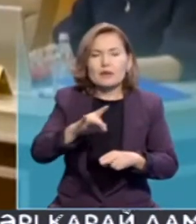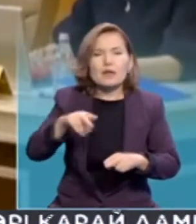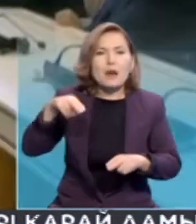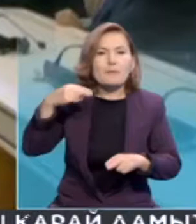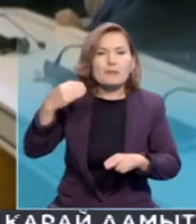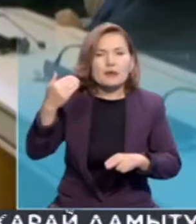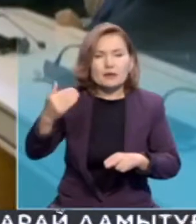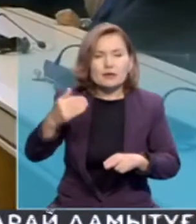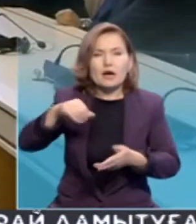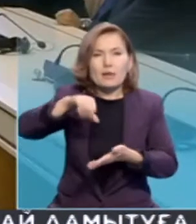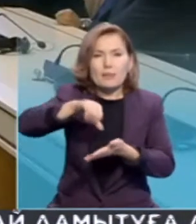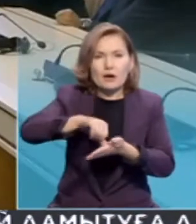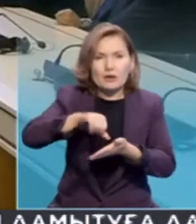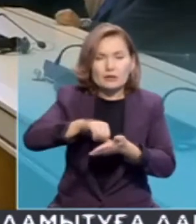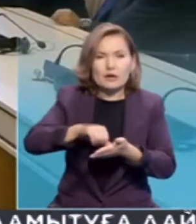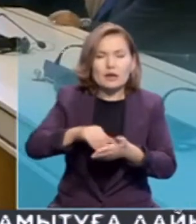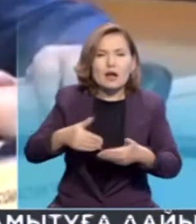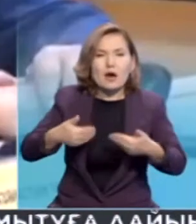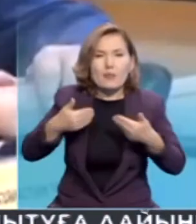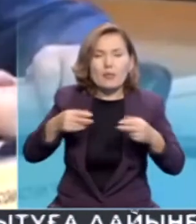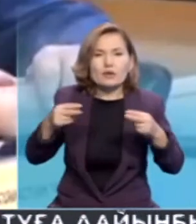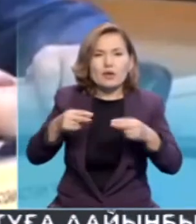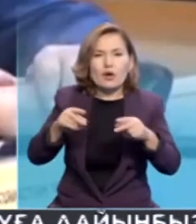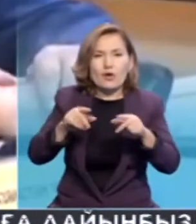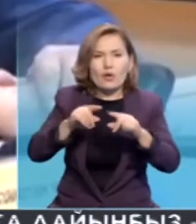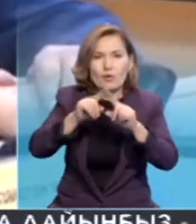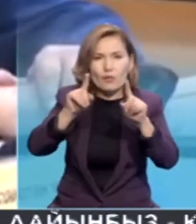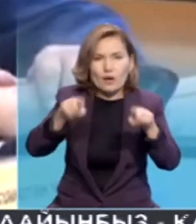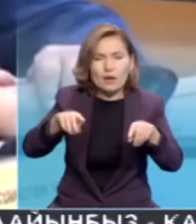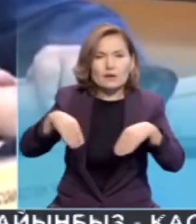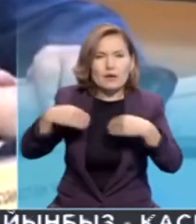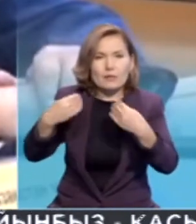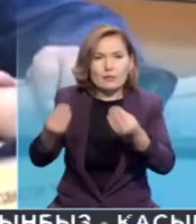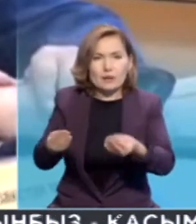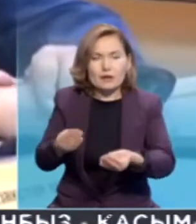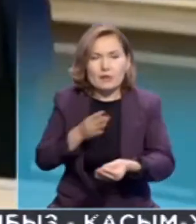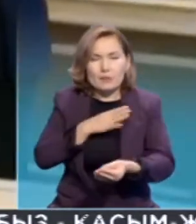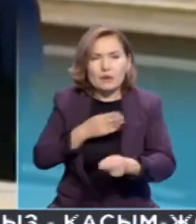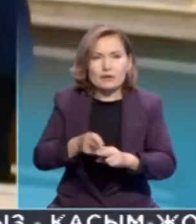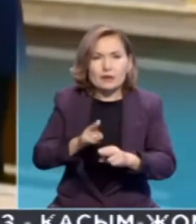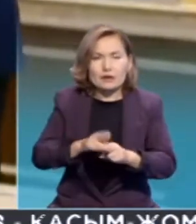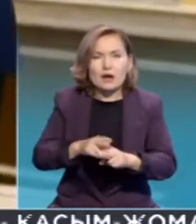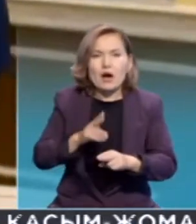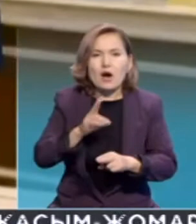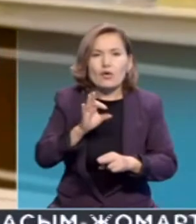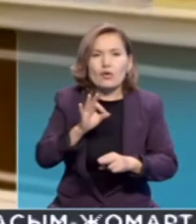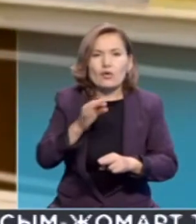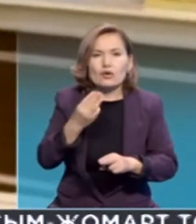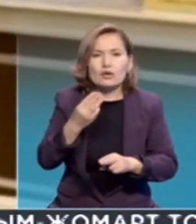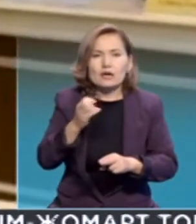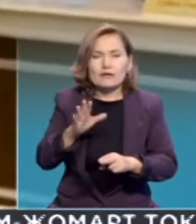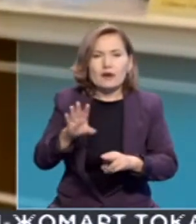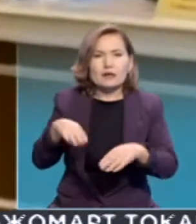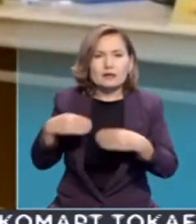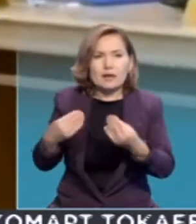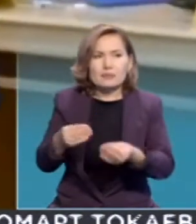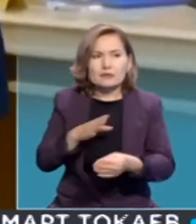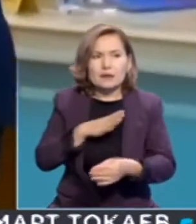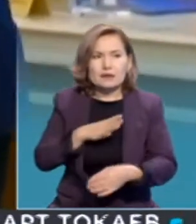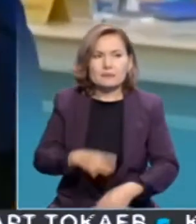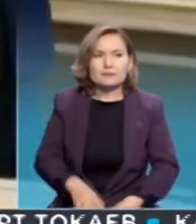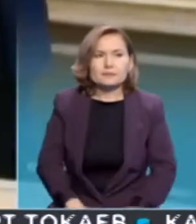Республикасының президенттігіне кандидатының куәлігін үміткердің сенім білдірген өкілі Ерлан Қошановқа табыстады.